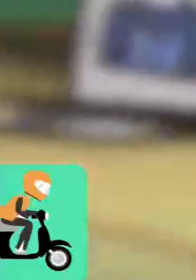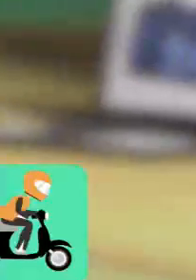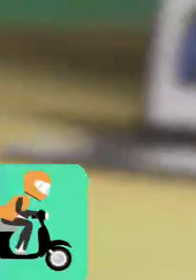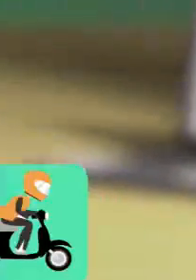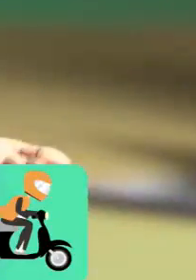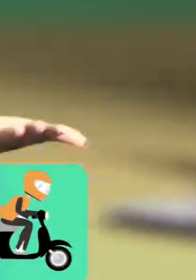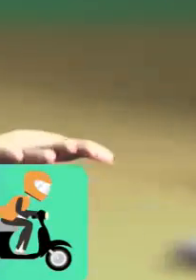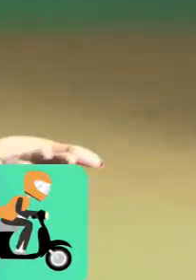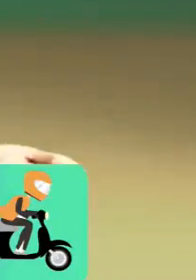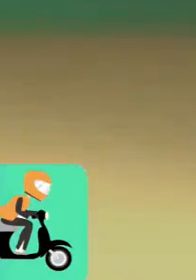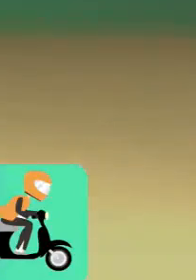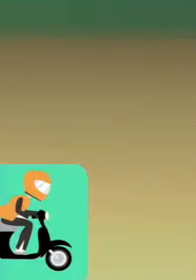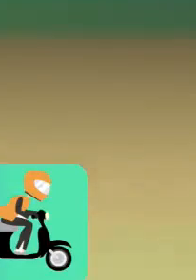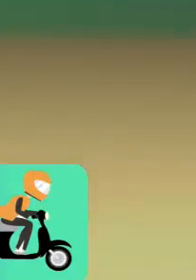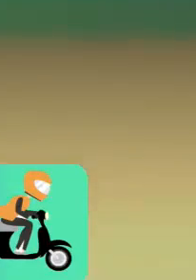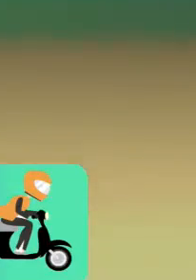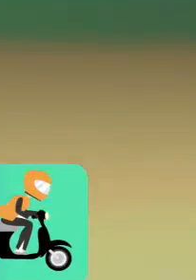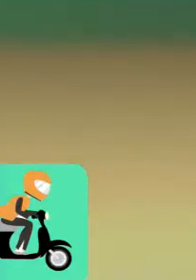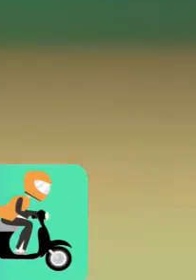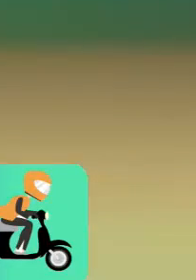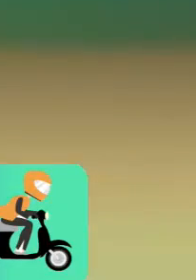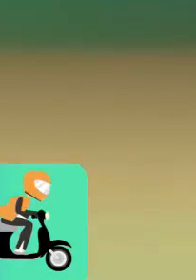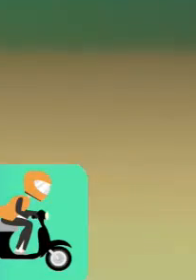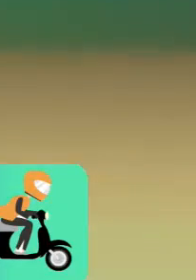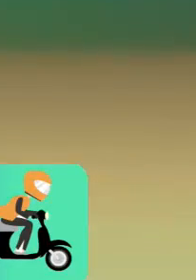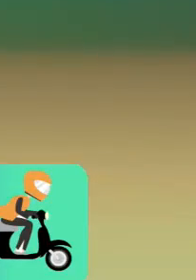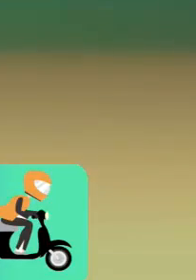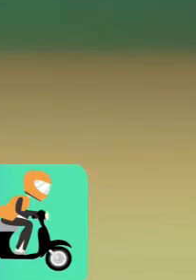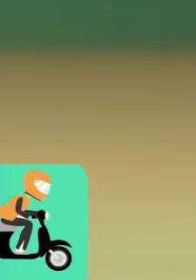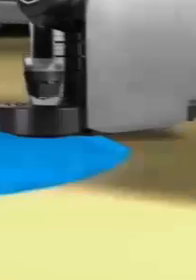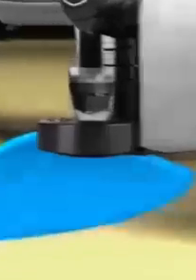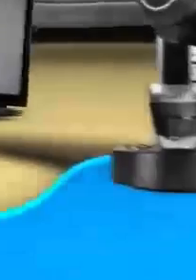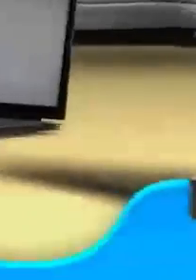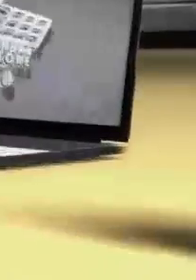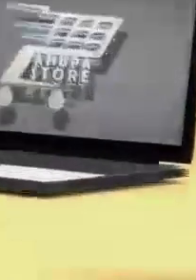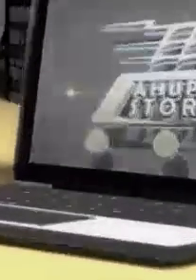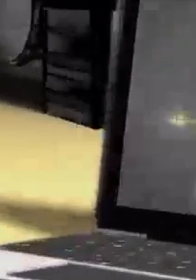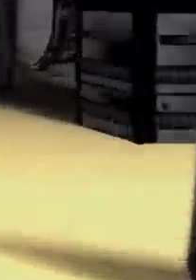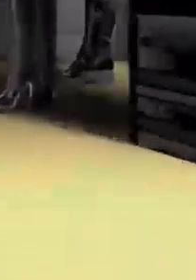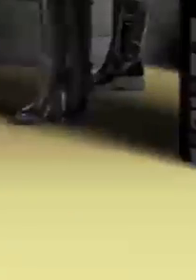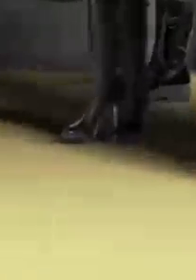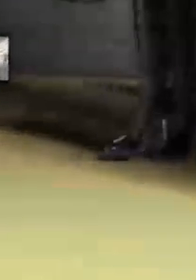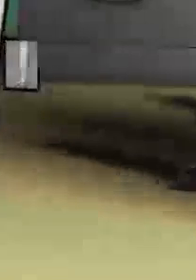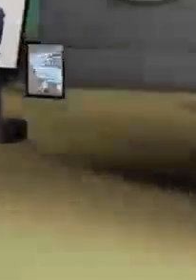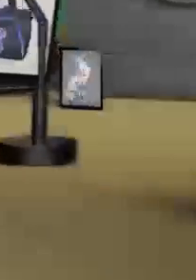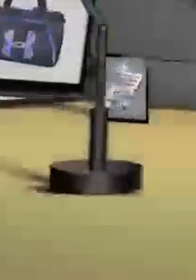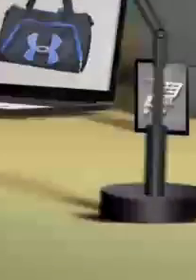gihe gito cyane? Nta kindi bigusaba, ushobora kuba wadusura kuri website yacu kuri